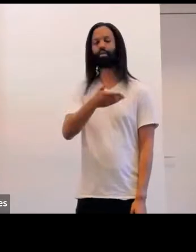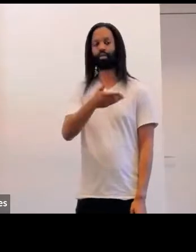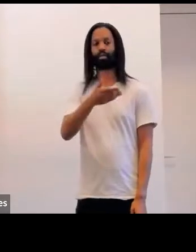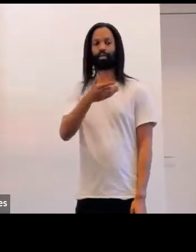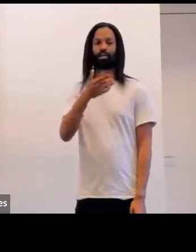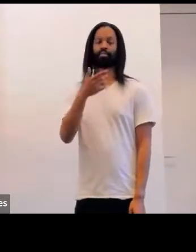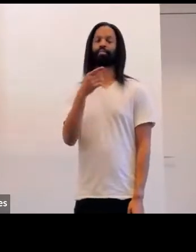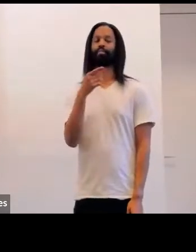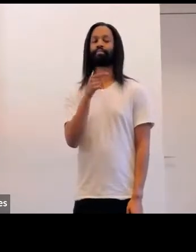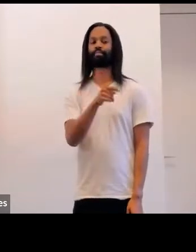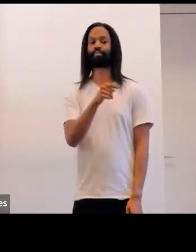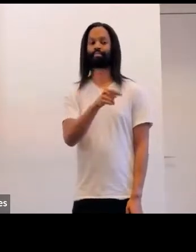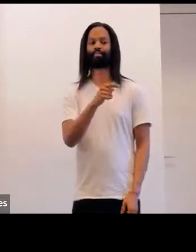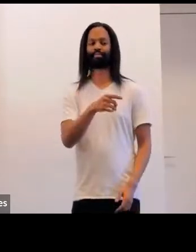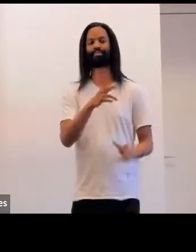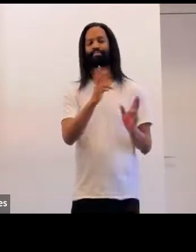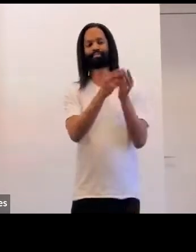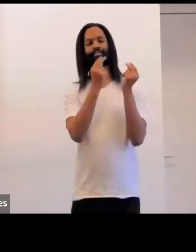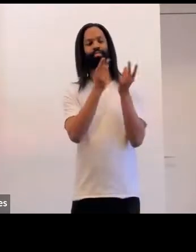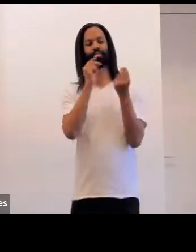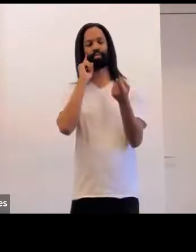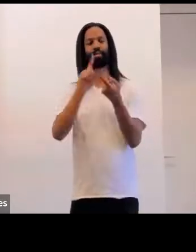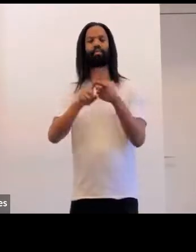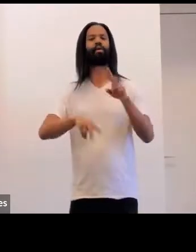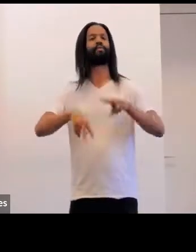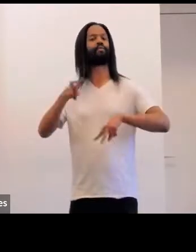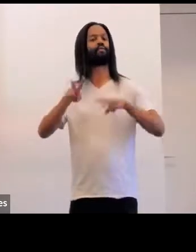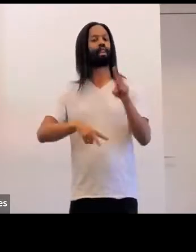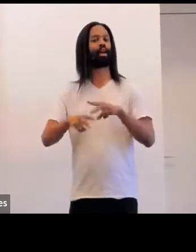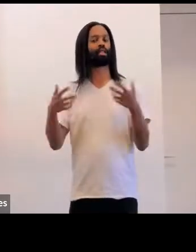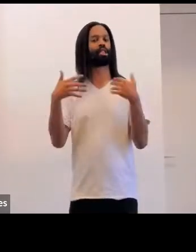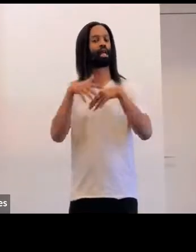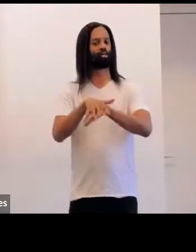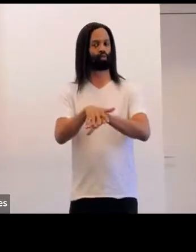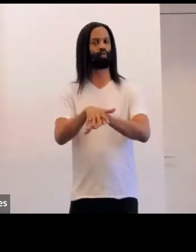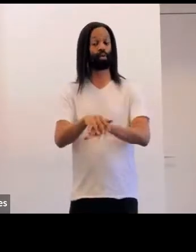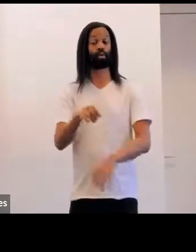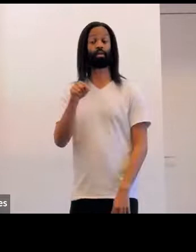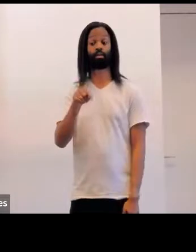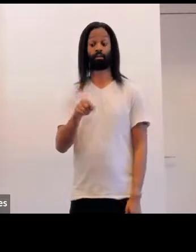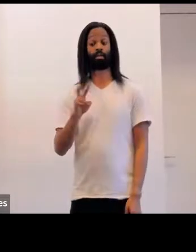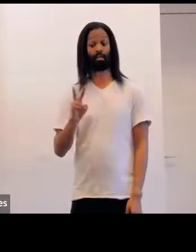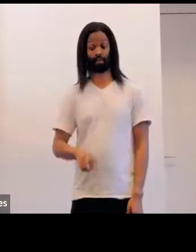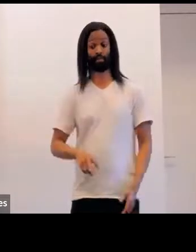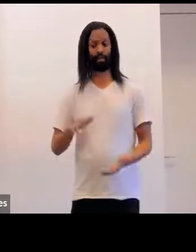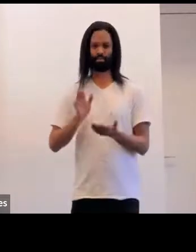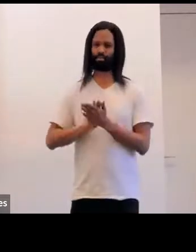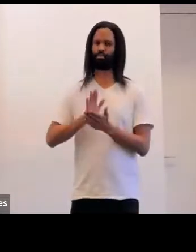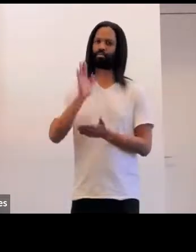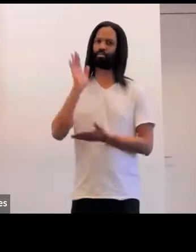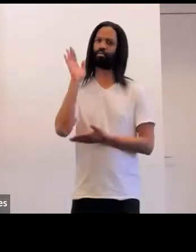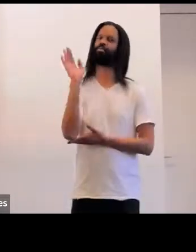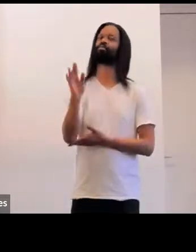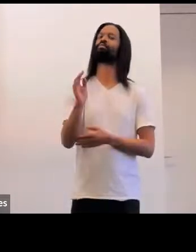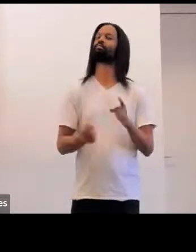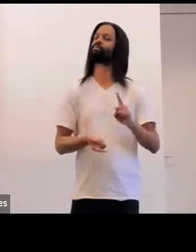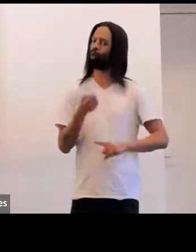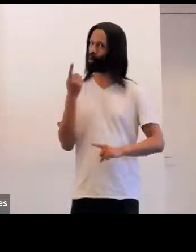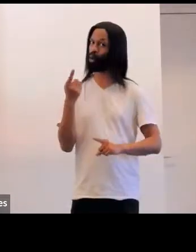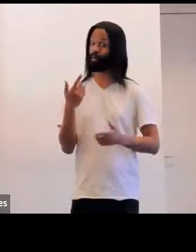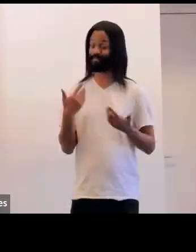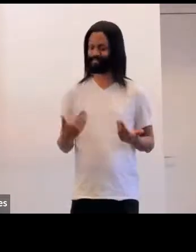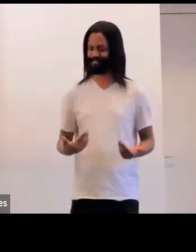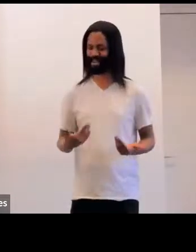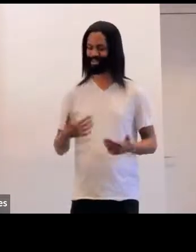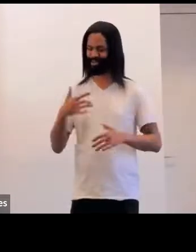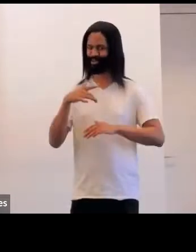a remis en perspective le village de l'insertion, qui est un engagement important que nous avons concrétisé dans